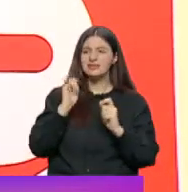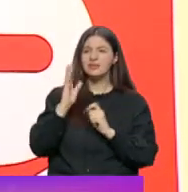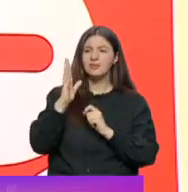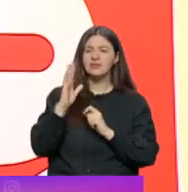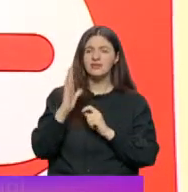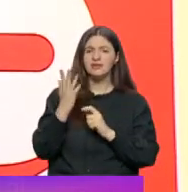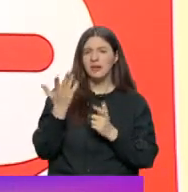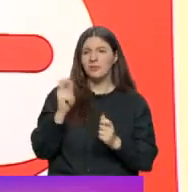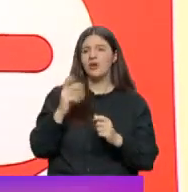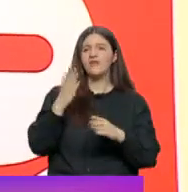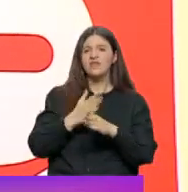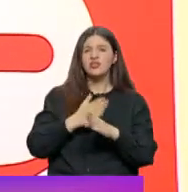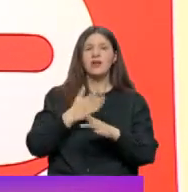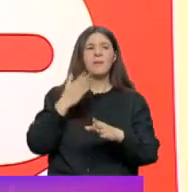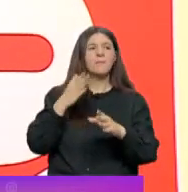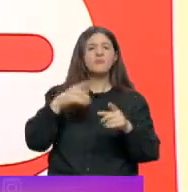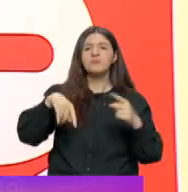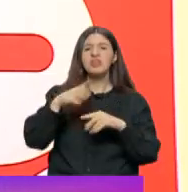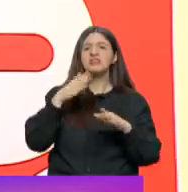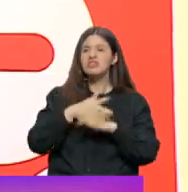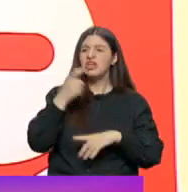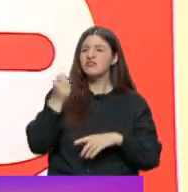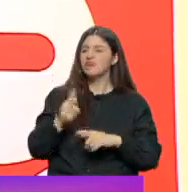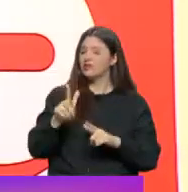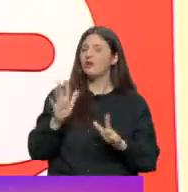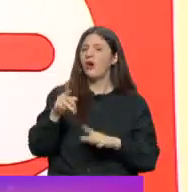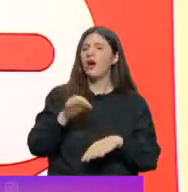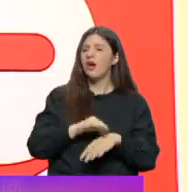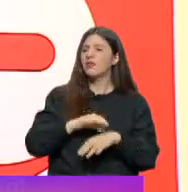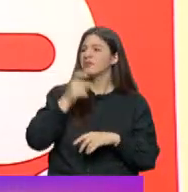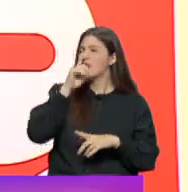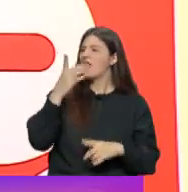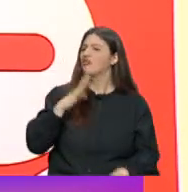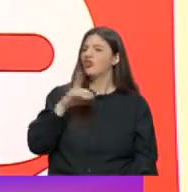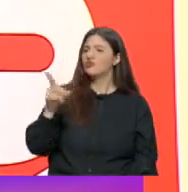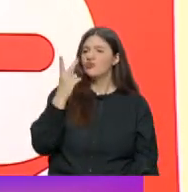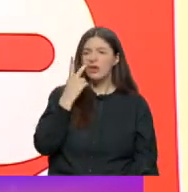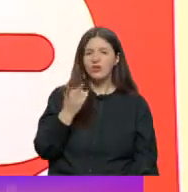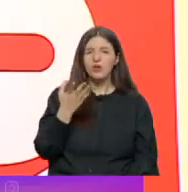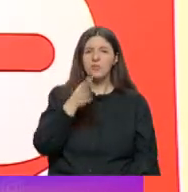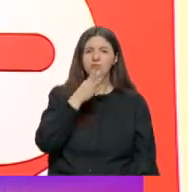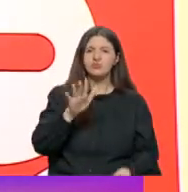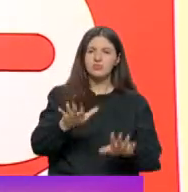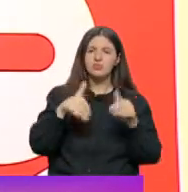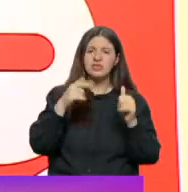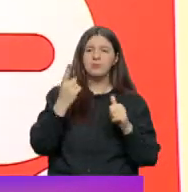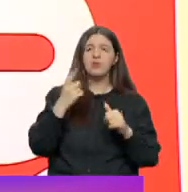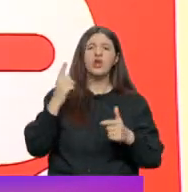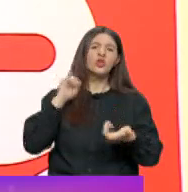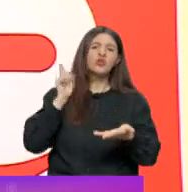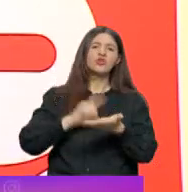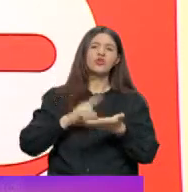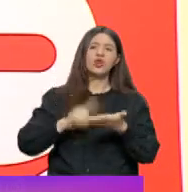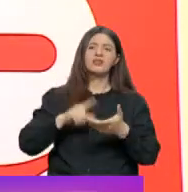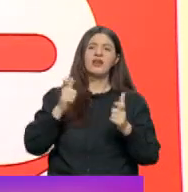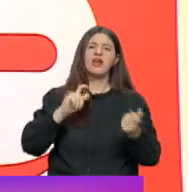yani vatandaşın, memleketin gerçek ihtiyaçları değil de o anda işte sarayın neye ihtiyacı varsa, biliyorsunuz meclisi bir noter makamına